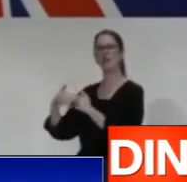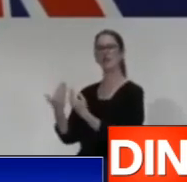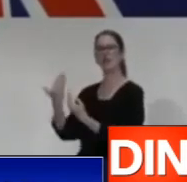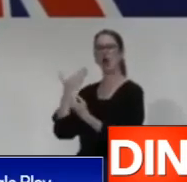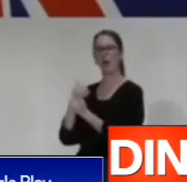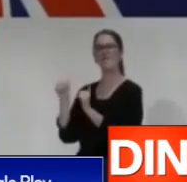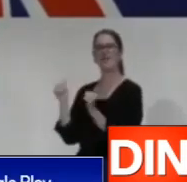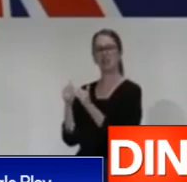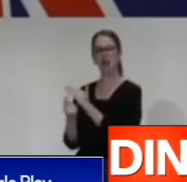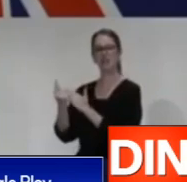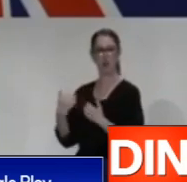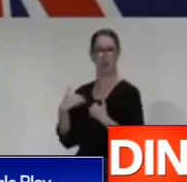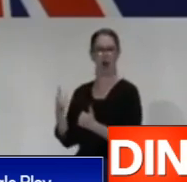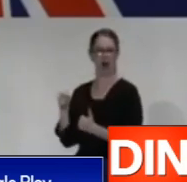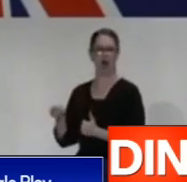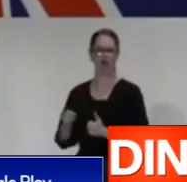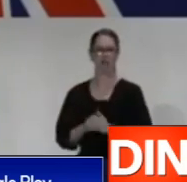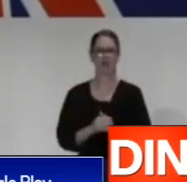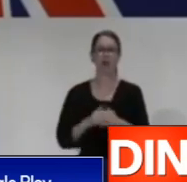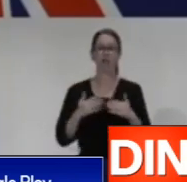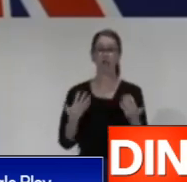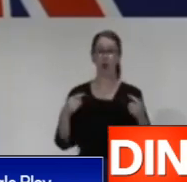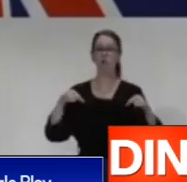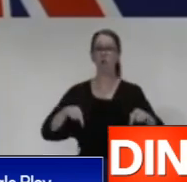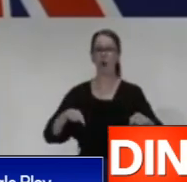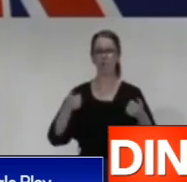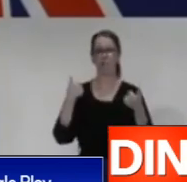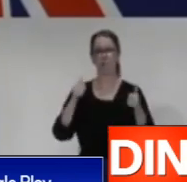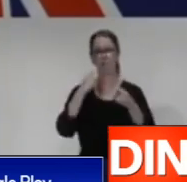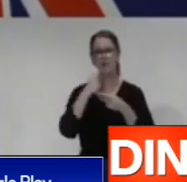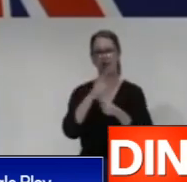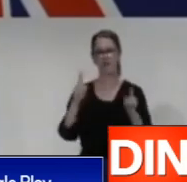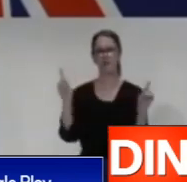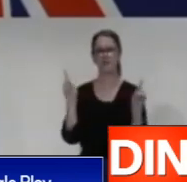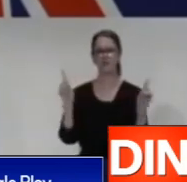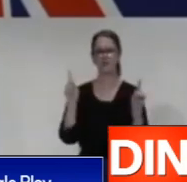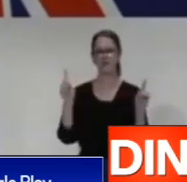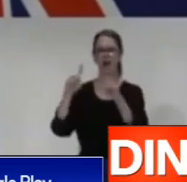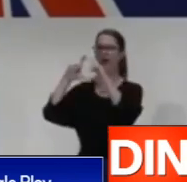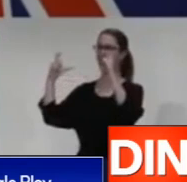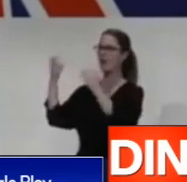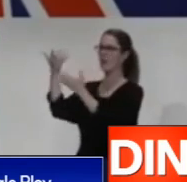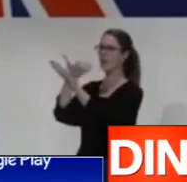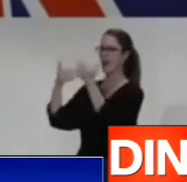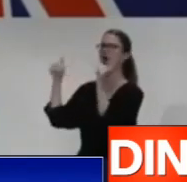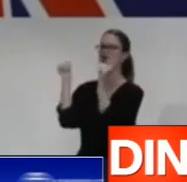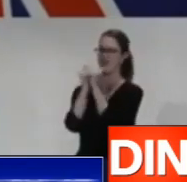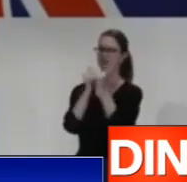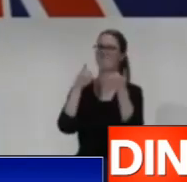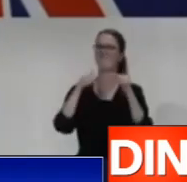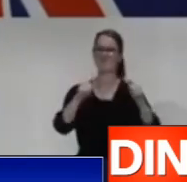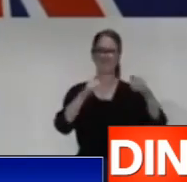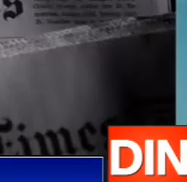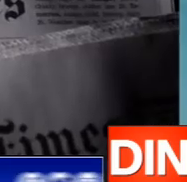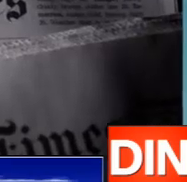their self-isolation. And so today, I can announce that Cabinet has agreed we will now move to